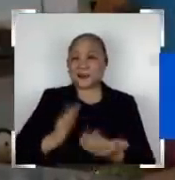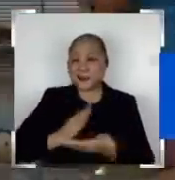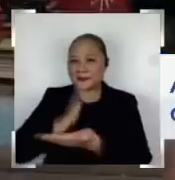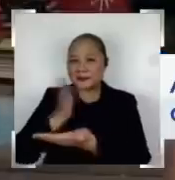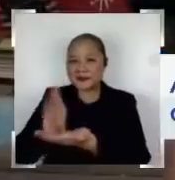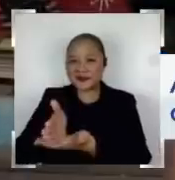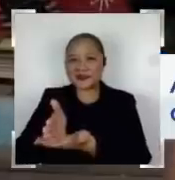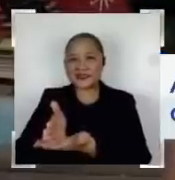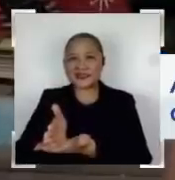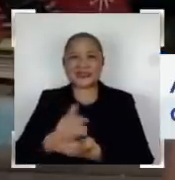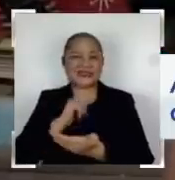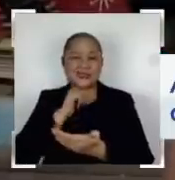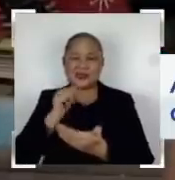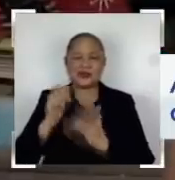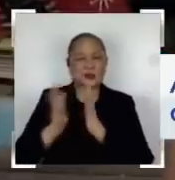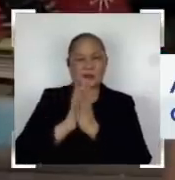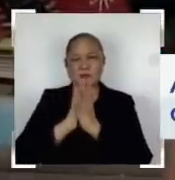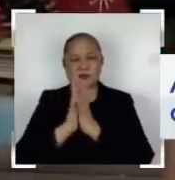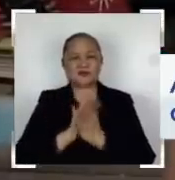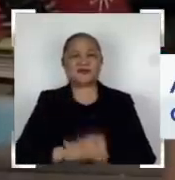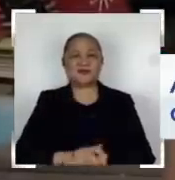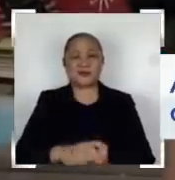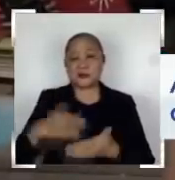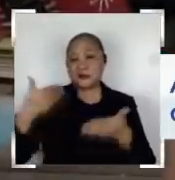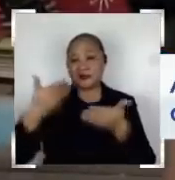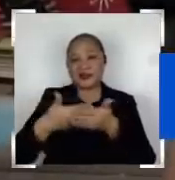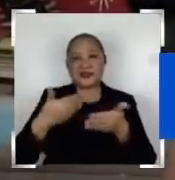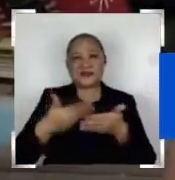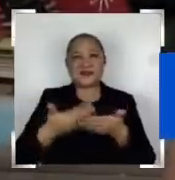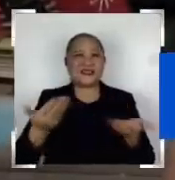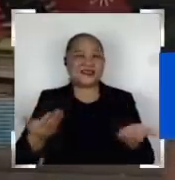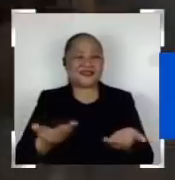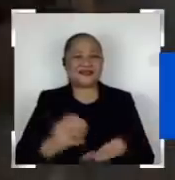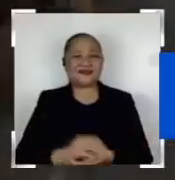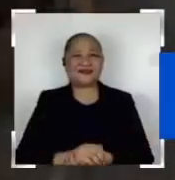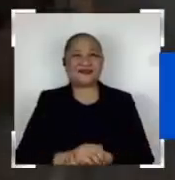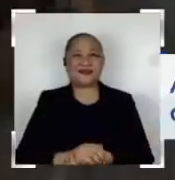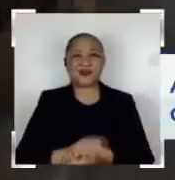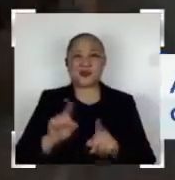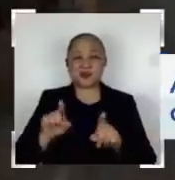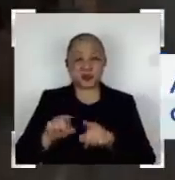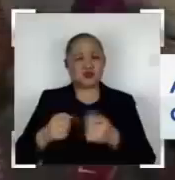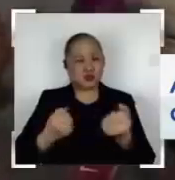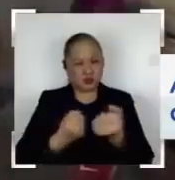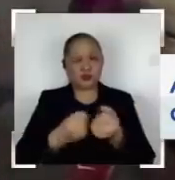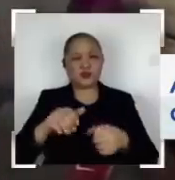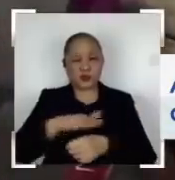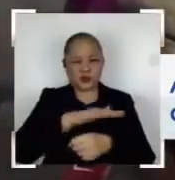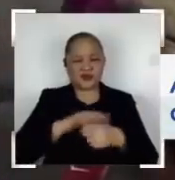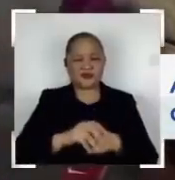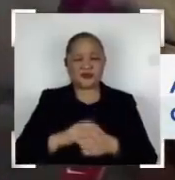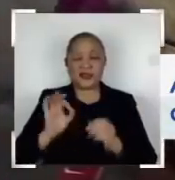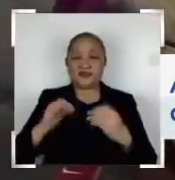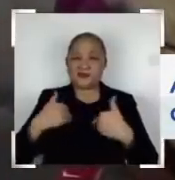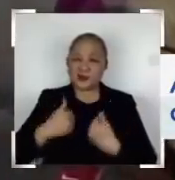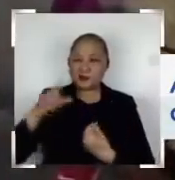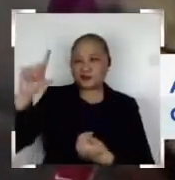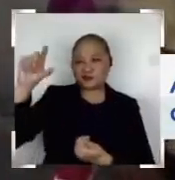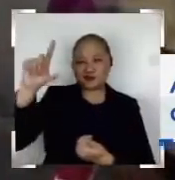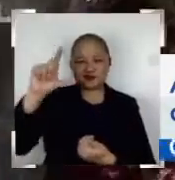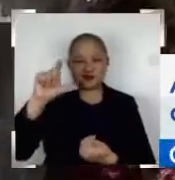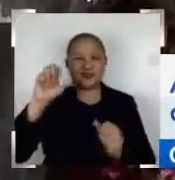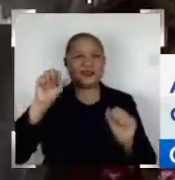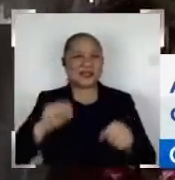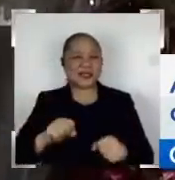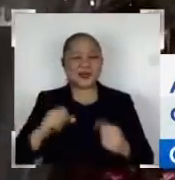ganong crowded. For one, malapit at saka support local na rin. Pagpagod ng mag-selfie, pwedeng mag-chill sa kanilang